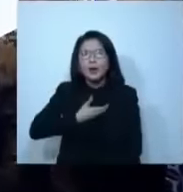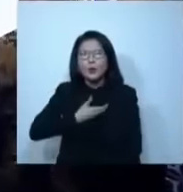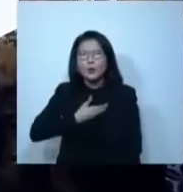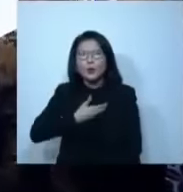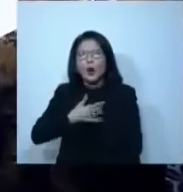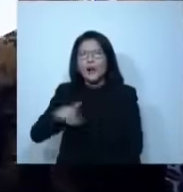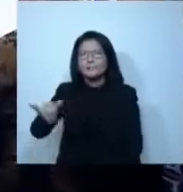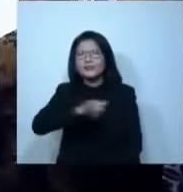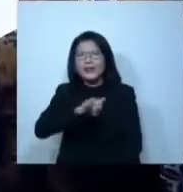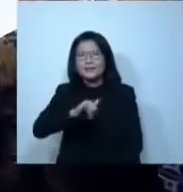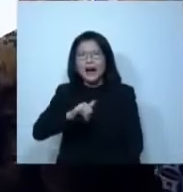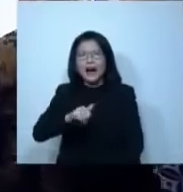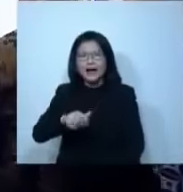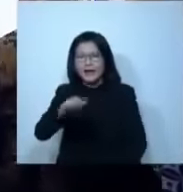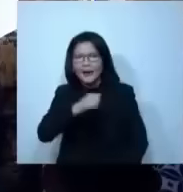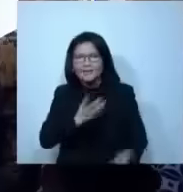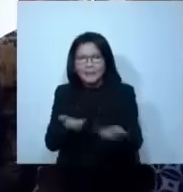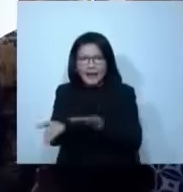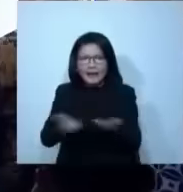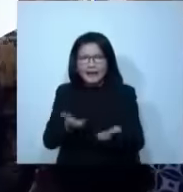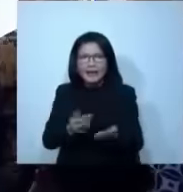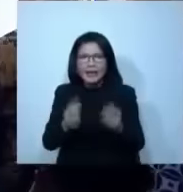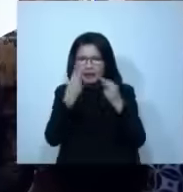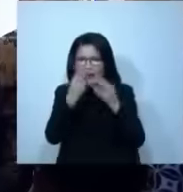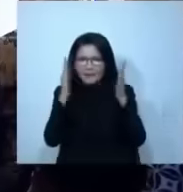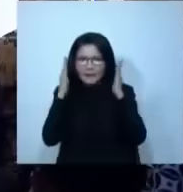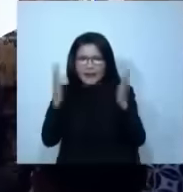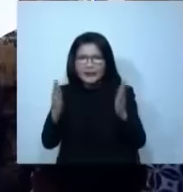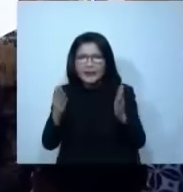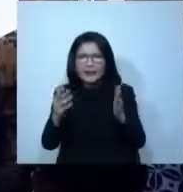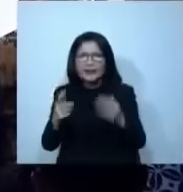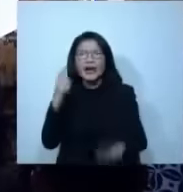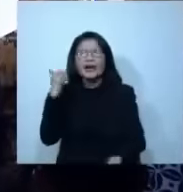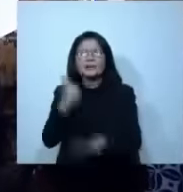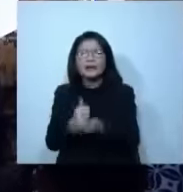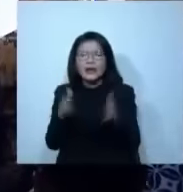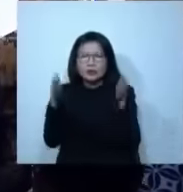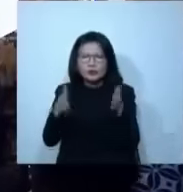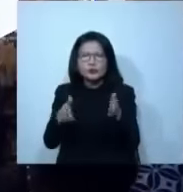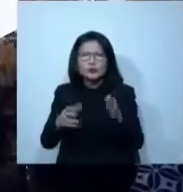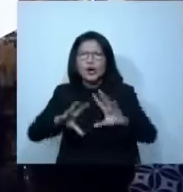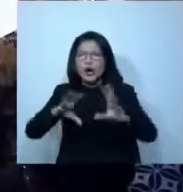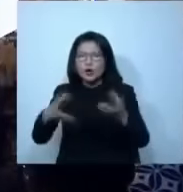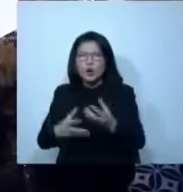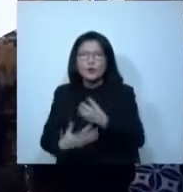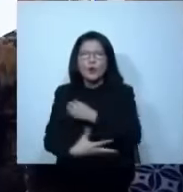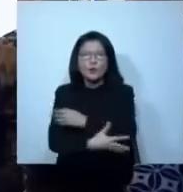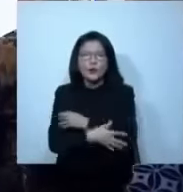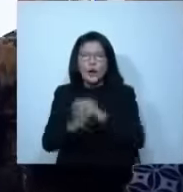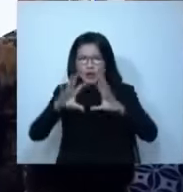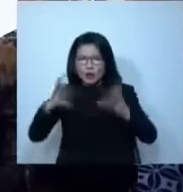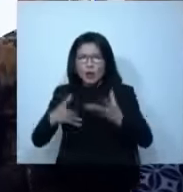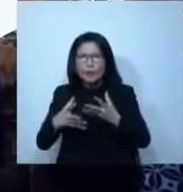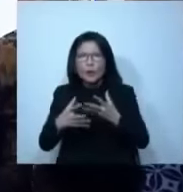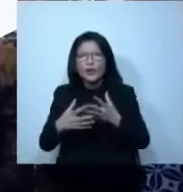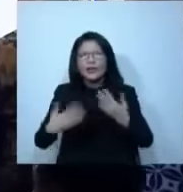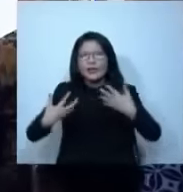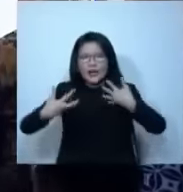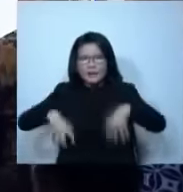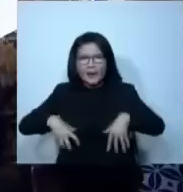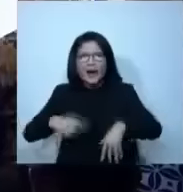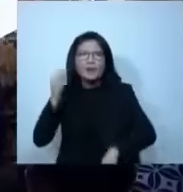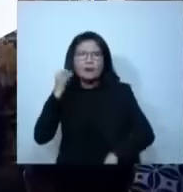persamaan perlakuan dan memperhatikan kepentingan khusus kelompok rentan, perempuan, anak, dan